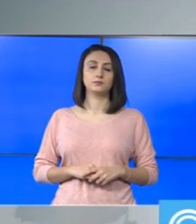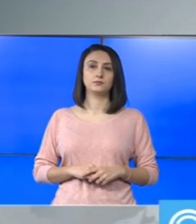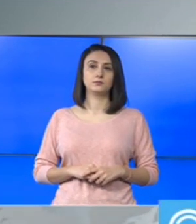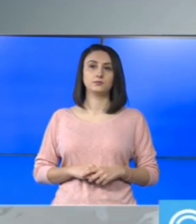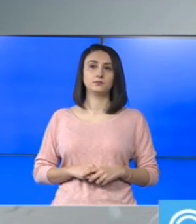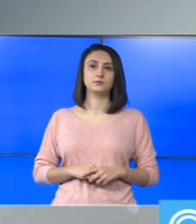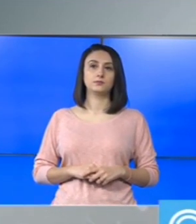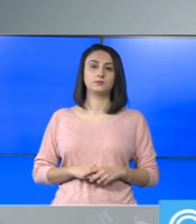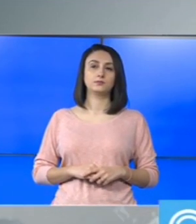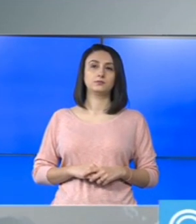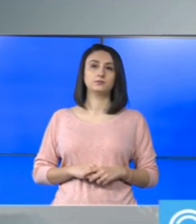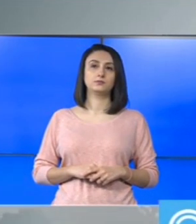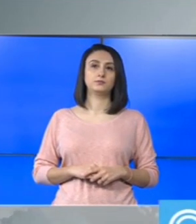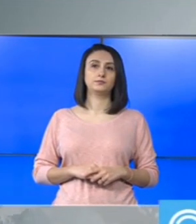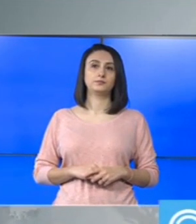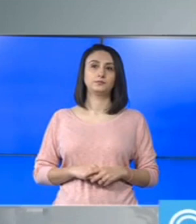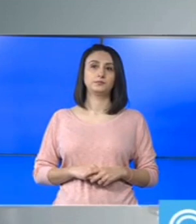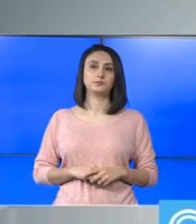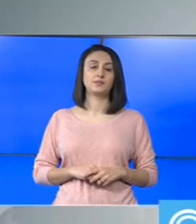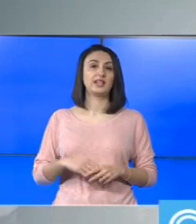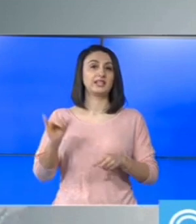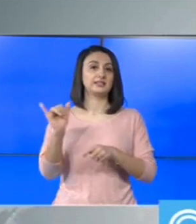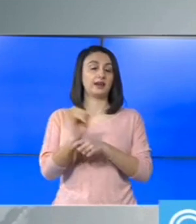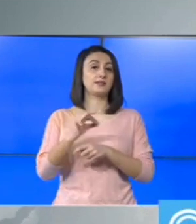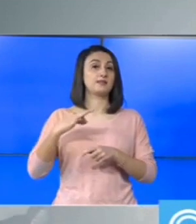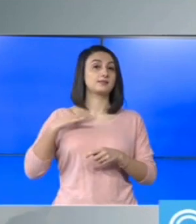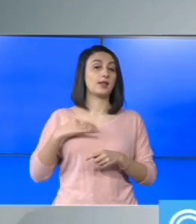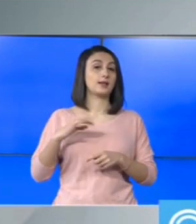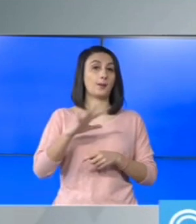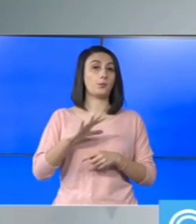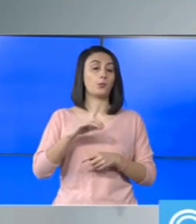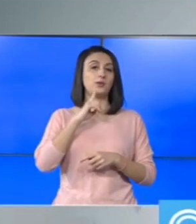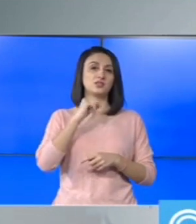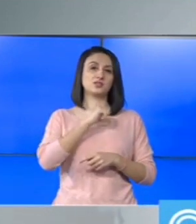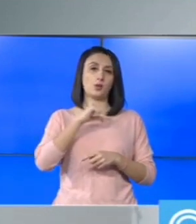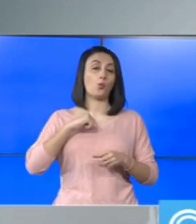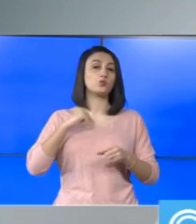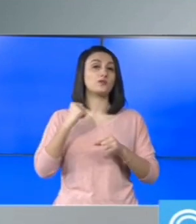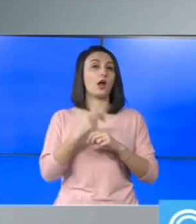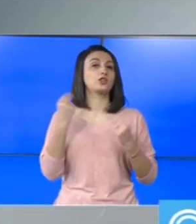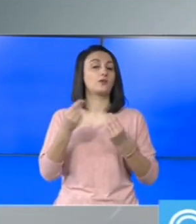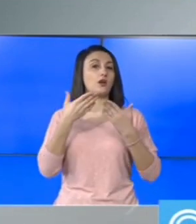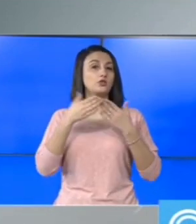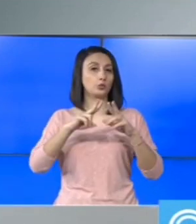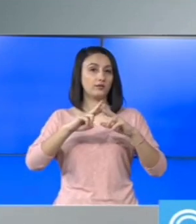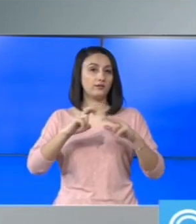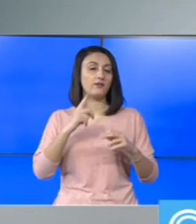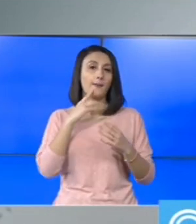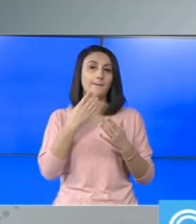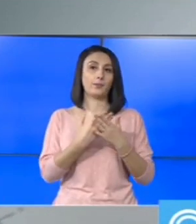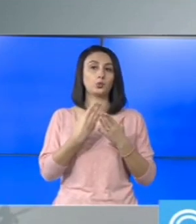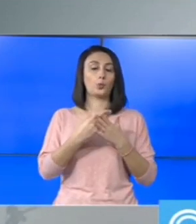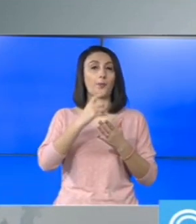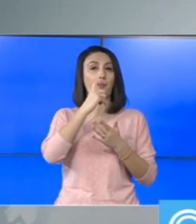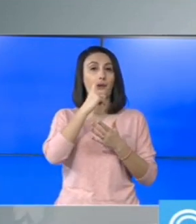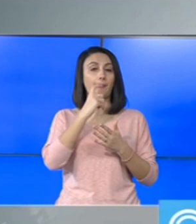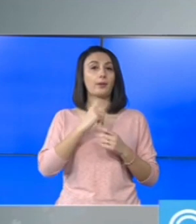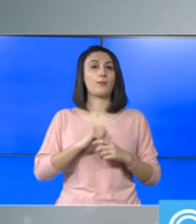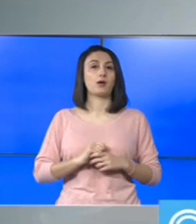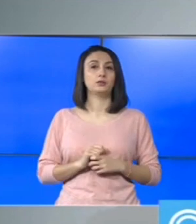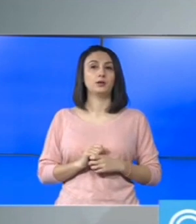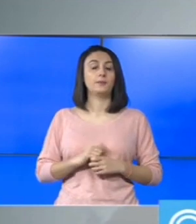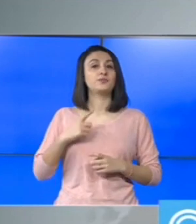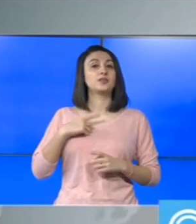coordonare a vaccinării secția de Sănătate Publică Gorj să autosesizat și au început ancheta în cazul bărbatului din Târgu Jiu